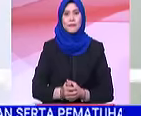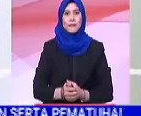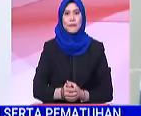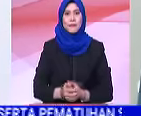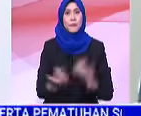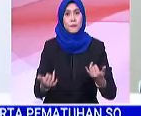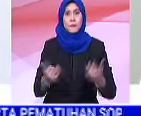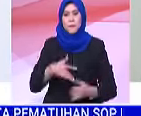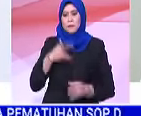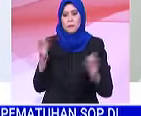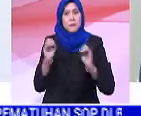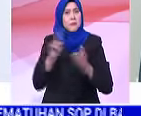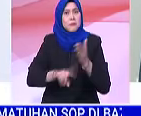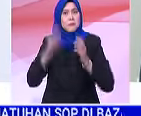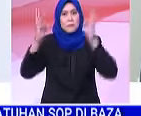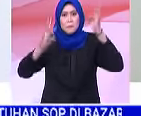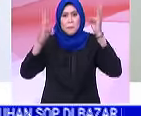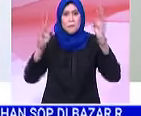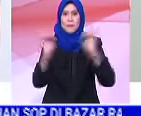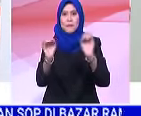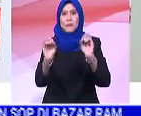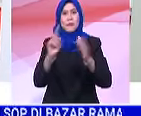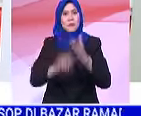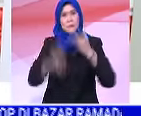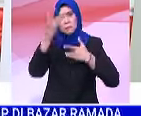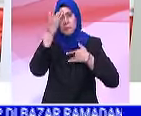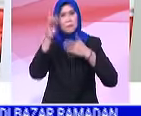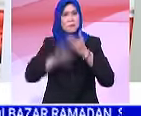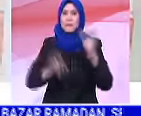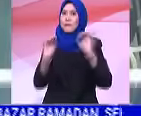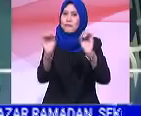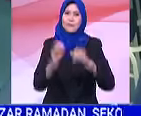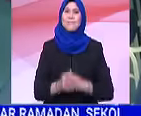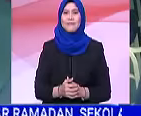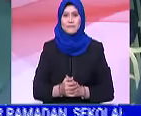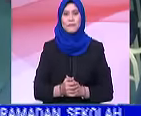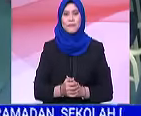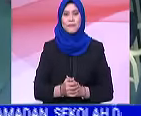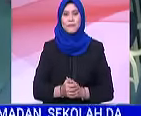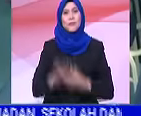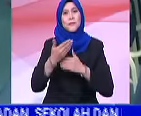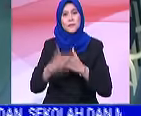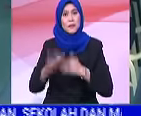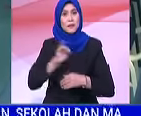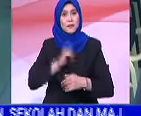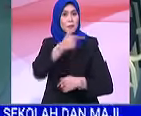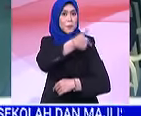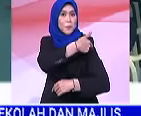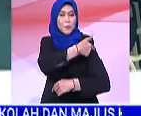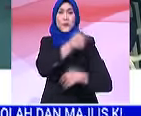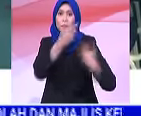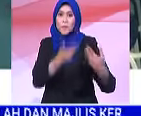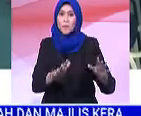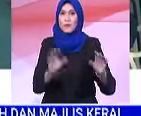saya berasa tidak apa-apa yang perlu dirisaukan ataupun kesan sampingan yang teruklah macam tu. Selepas saya divaksin, setakat ini tak ada